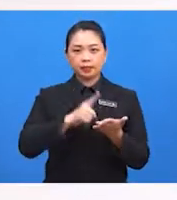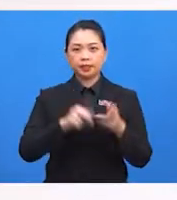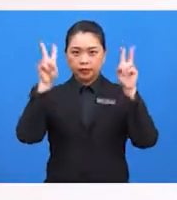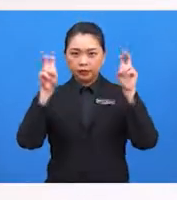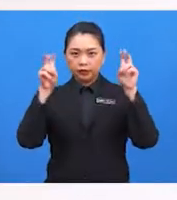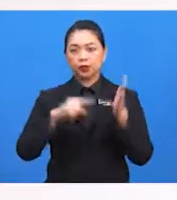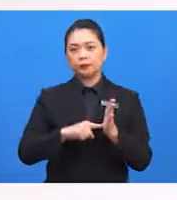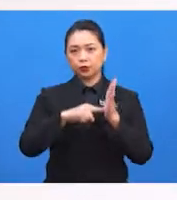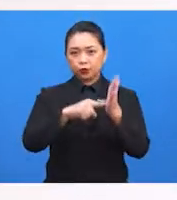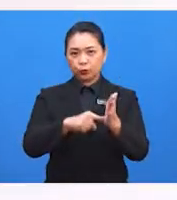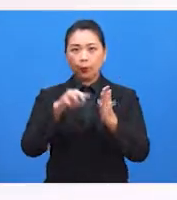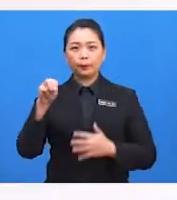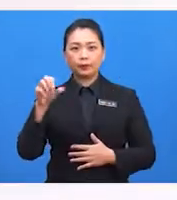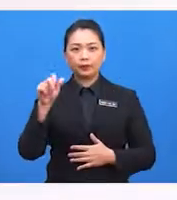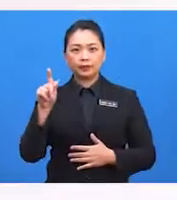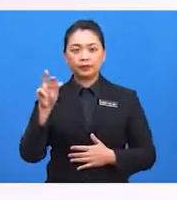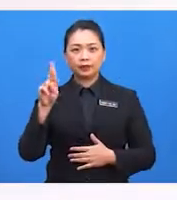Petunjuk Makroekonomi.